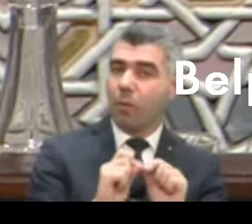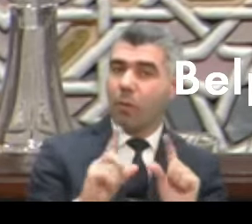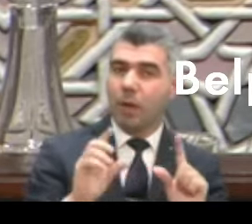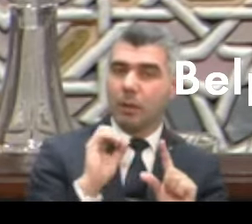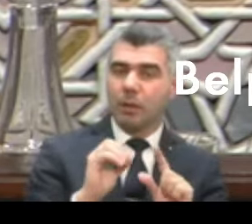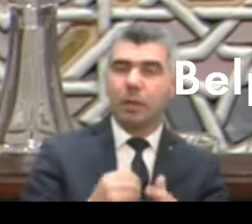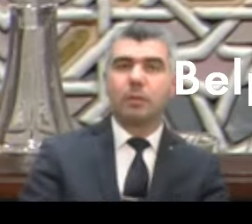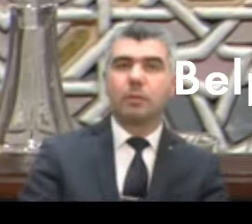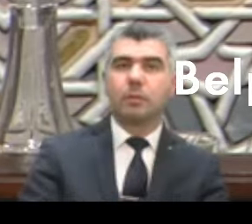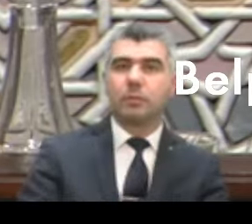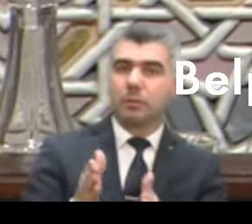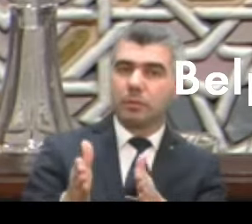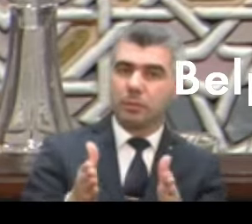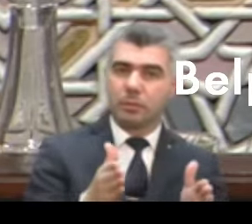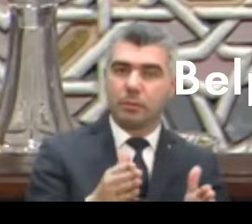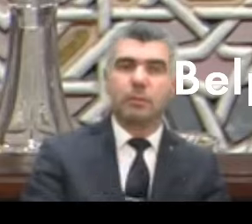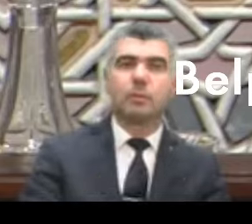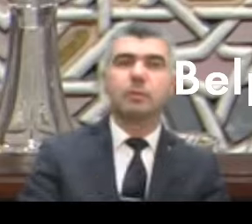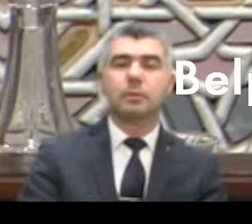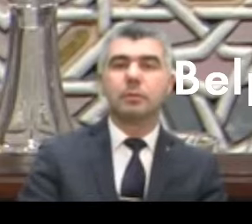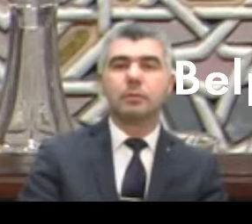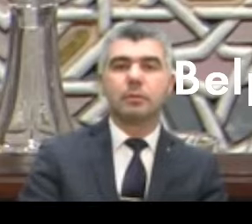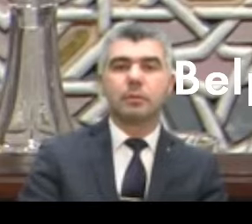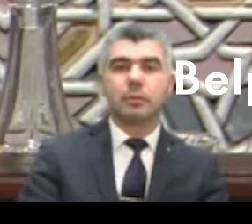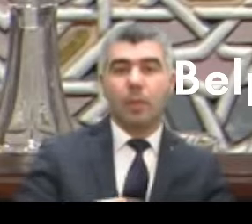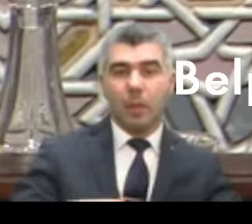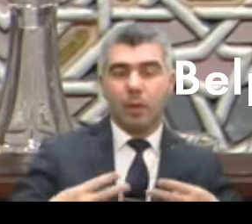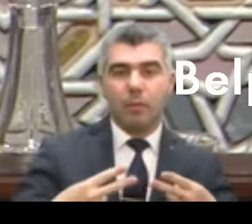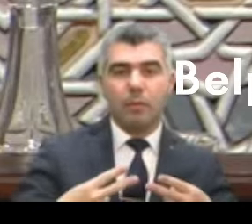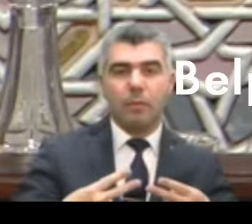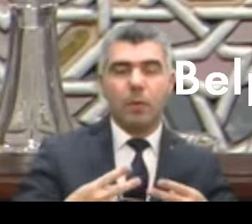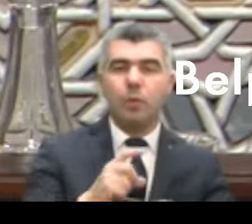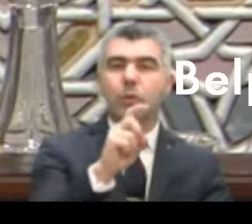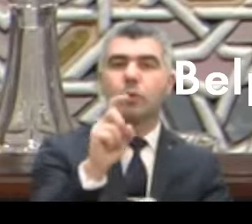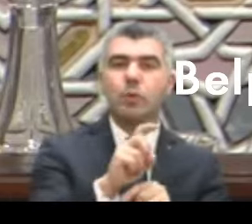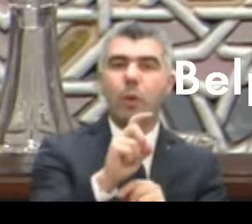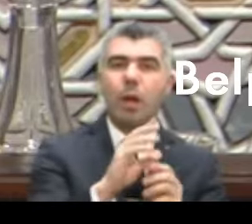التفاهم ديالكم الوغ نشرع في طرح الاسئله الشفهيه مدرج